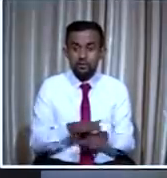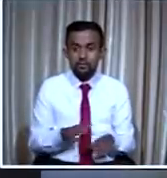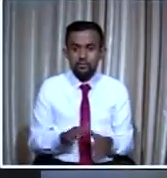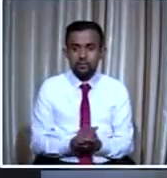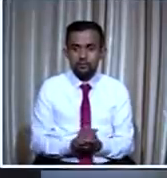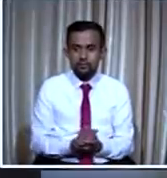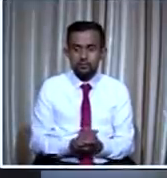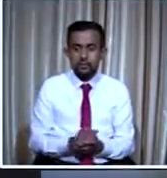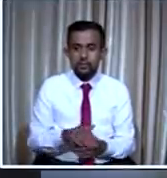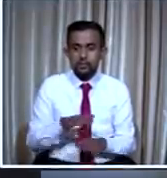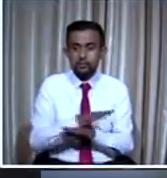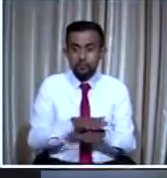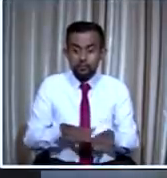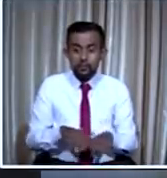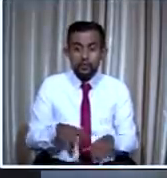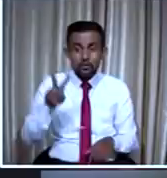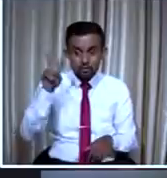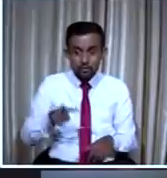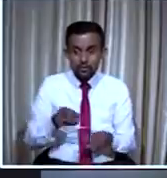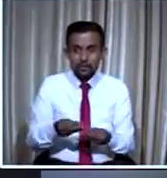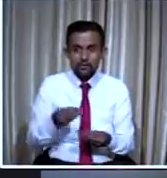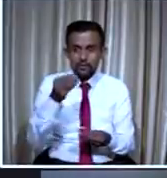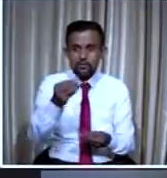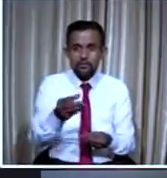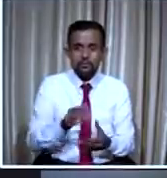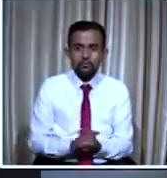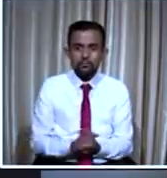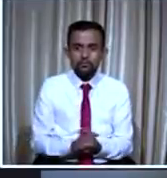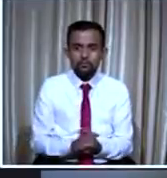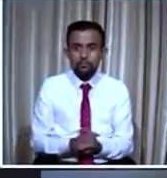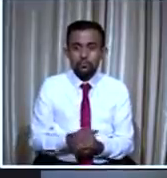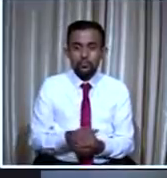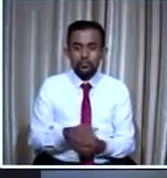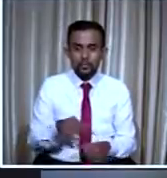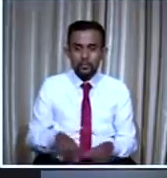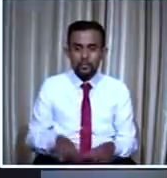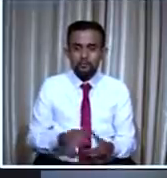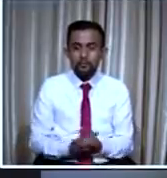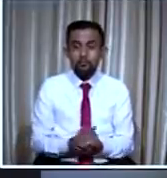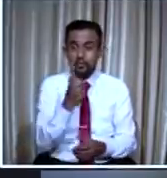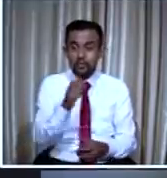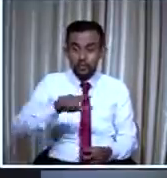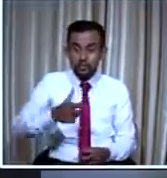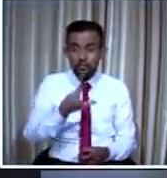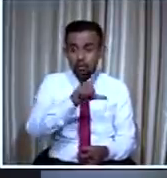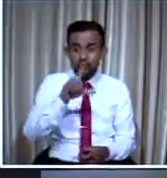දෙකක කාලයක් තියෙනවා. විශ්වාසයෙන් මම ඉන්නවා. තමිනිත්තු දෙකක කාලයක්. මට එක දෙයක් කියන්න ඕනේ